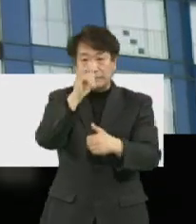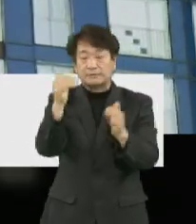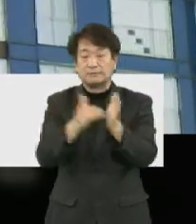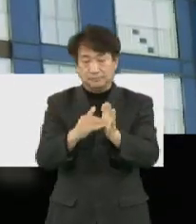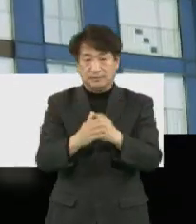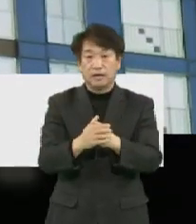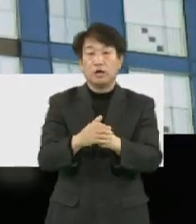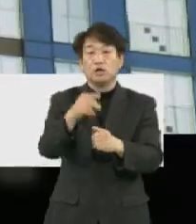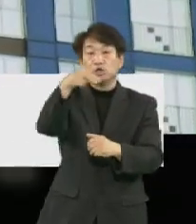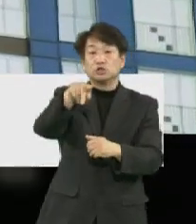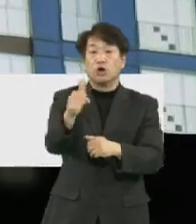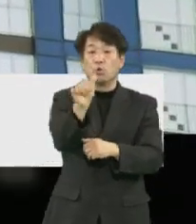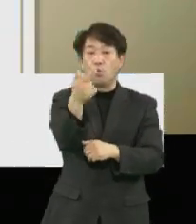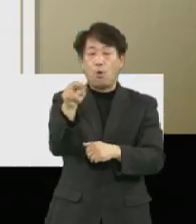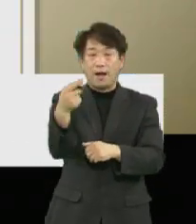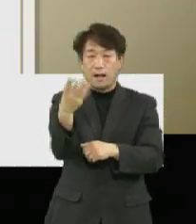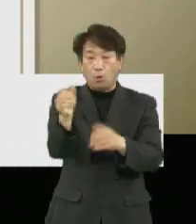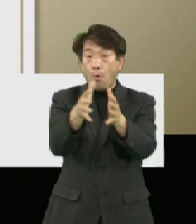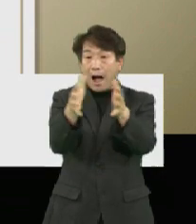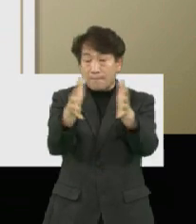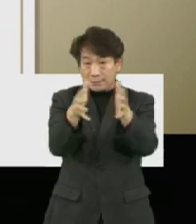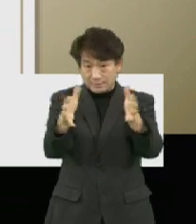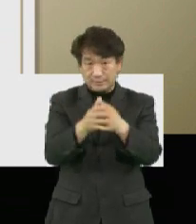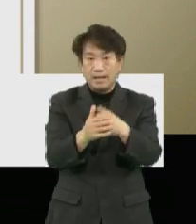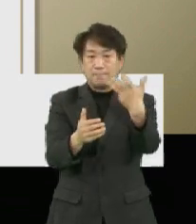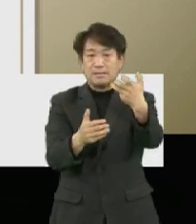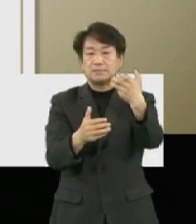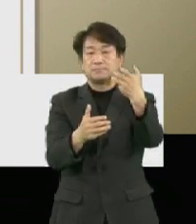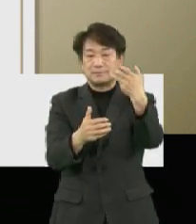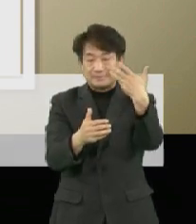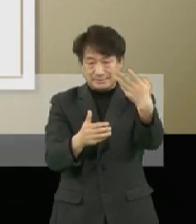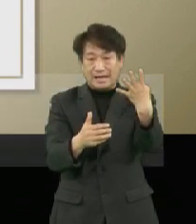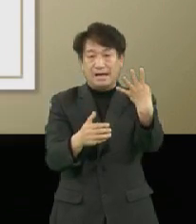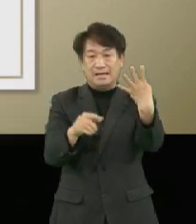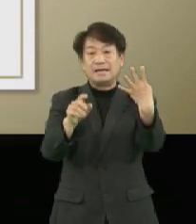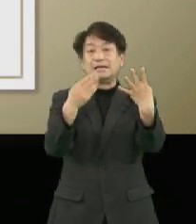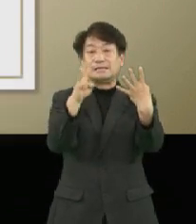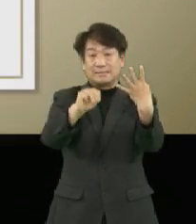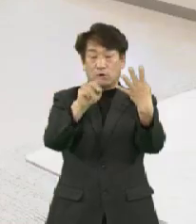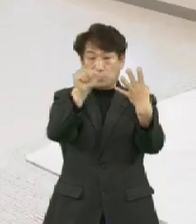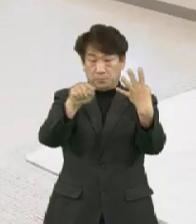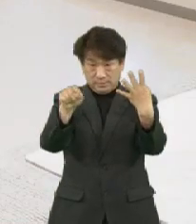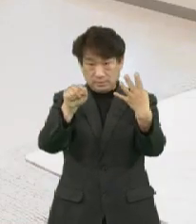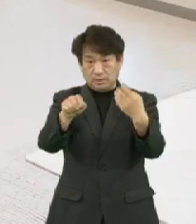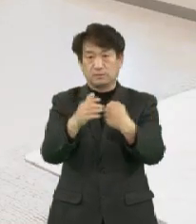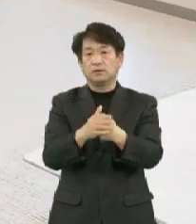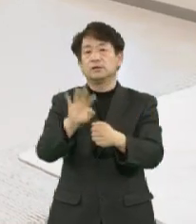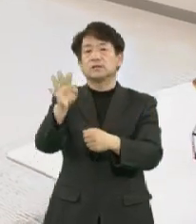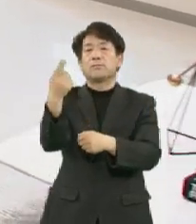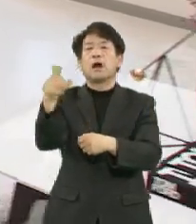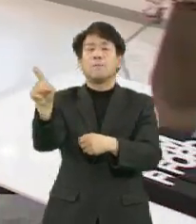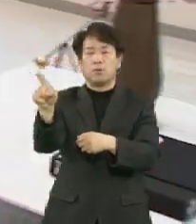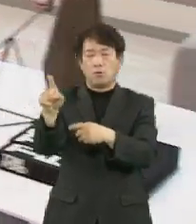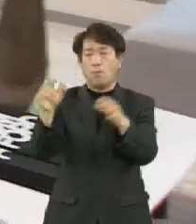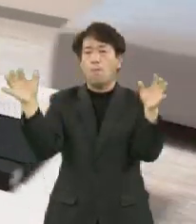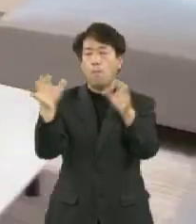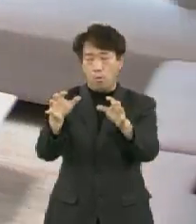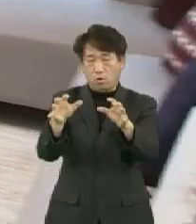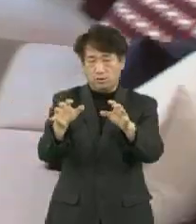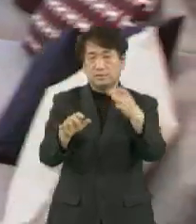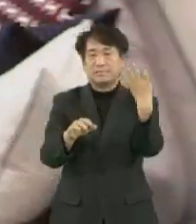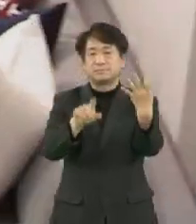해링턴플레이스 효 리 움 은 1순위 청약에서 84 제곱미터 한 가구 모집에 400 한 명이 몰리는 등 평균